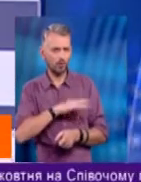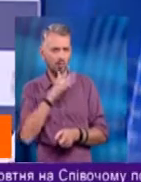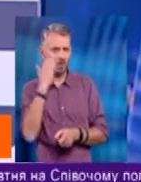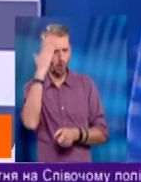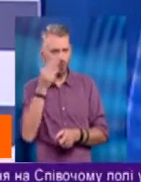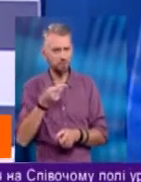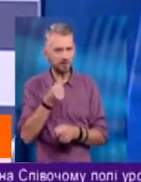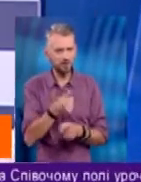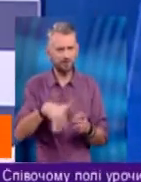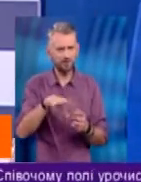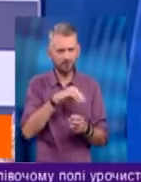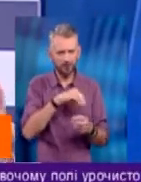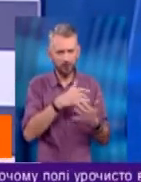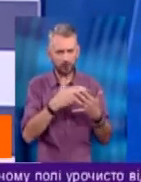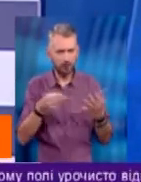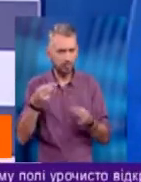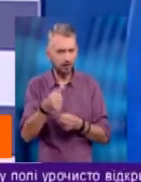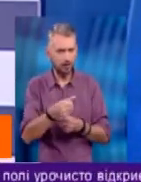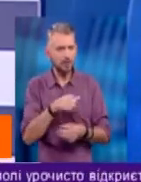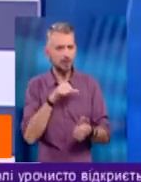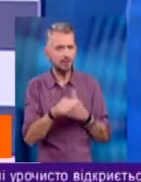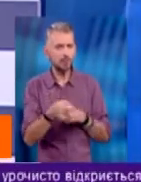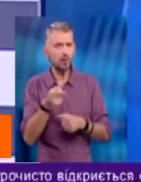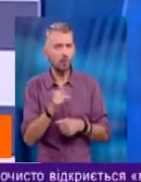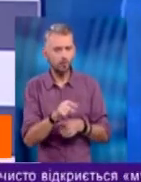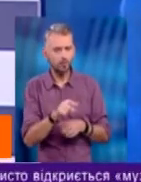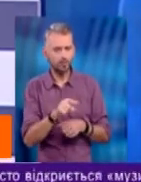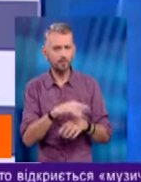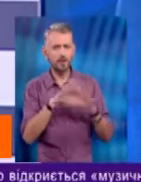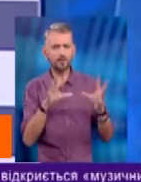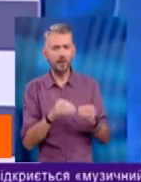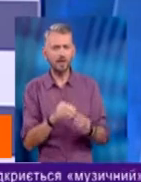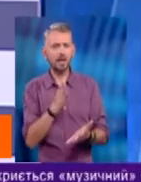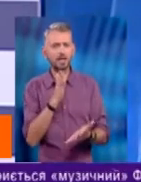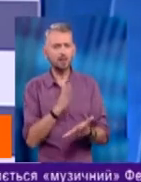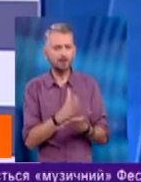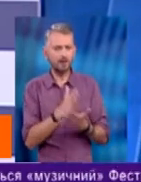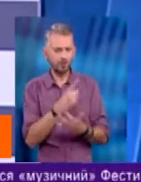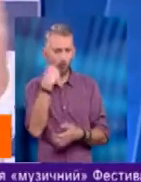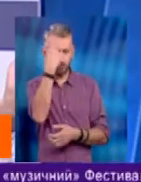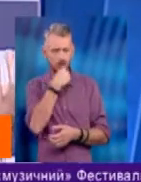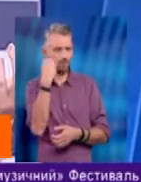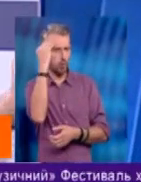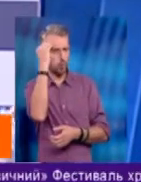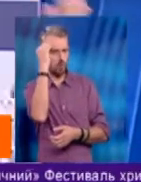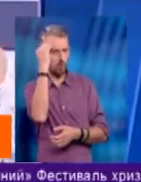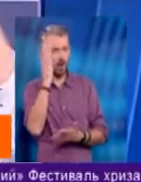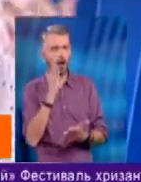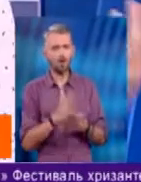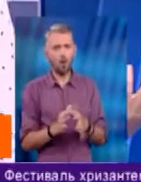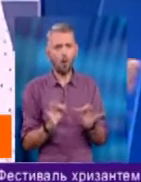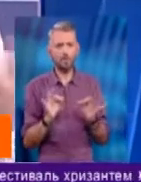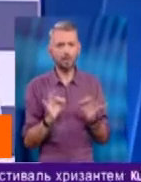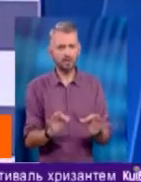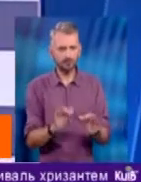розмитненні з усіма цими речами. Саме тому, ну, взагалі, є ж суб'єктивна думка, да? є